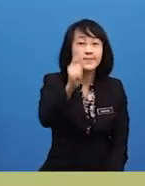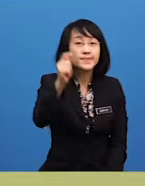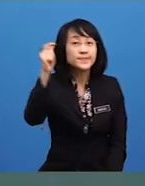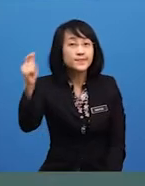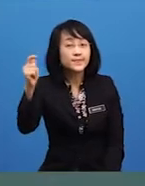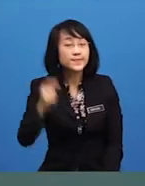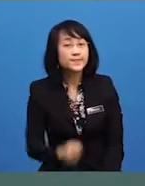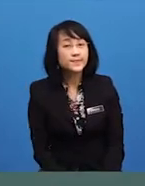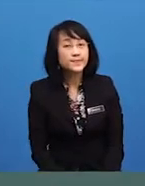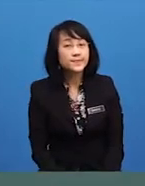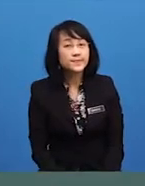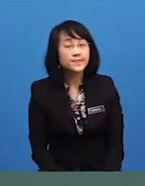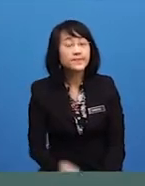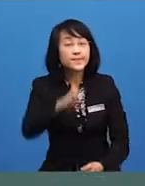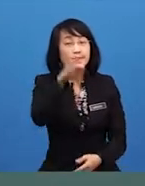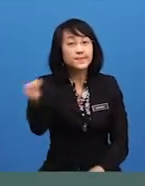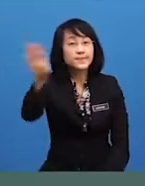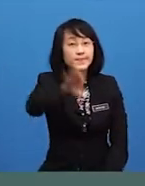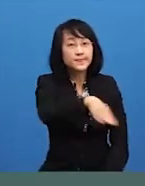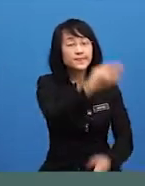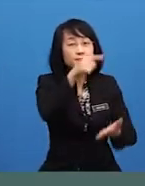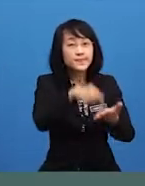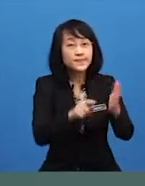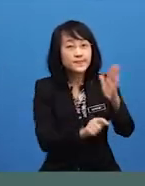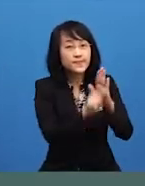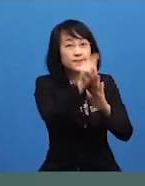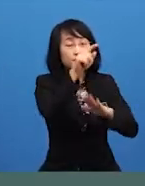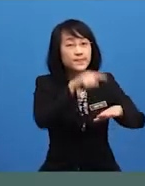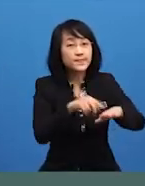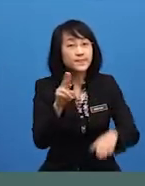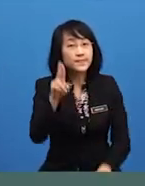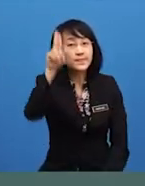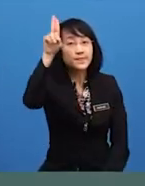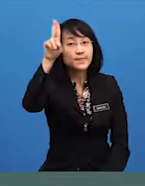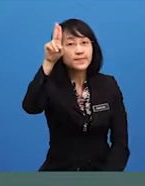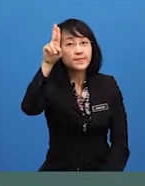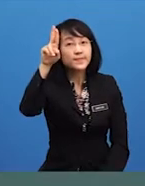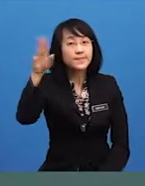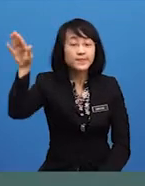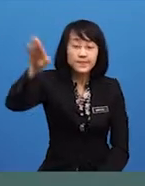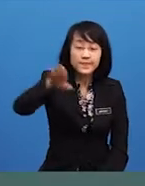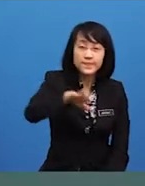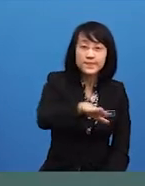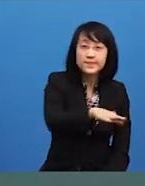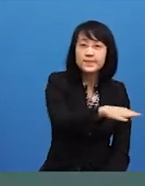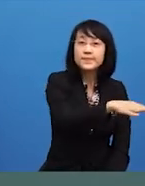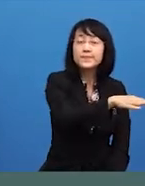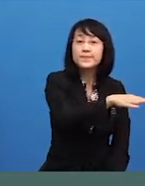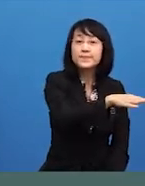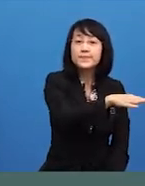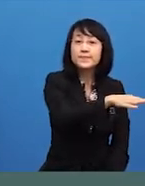Wangsa. Banjaran ini tinggi di utara dan menganjur semakin rendah